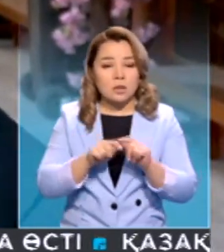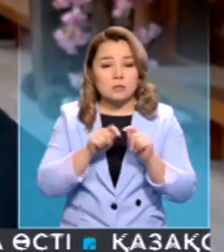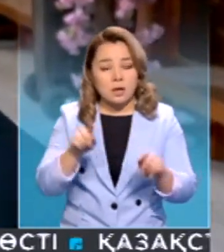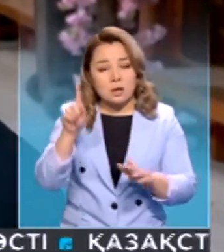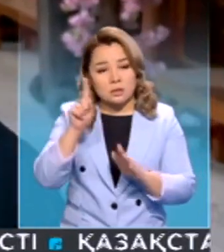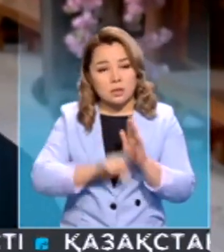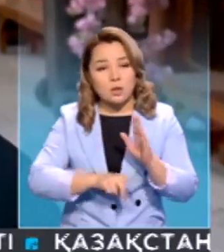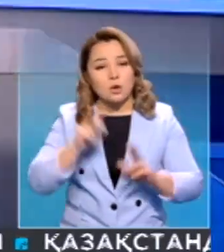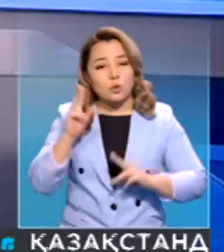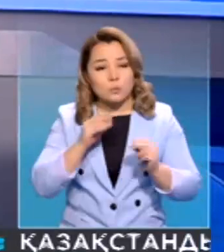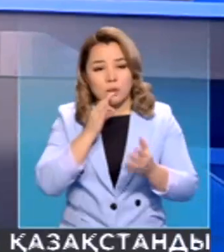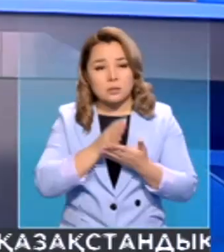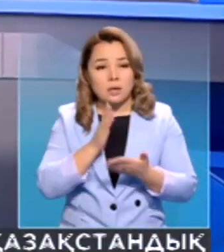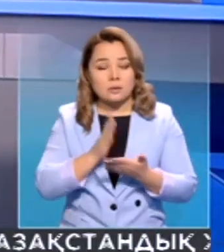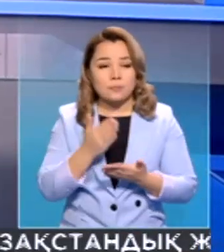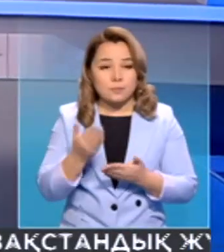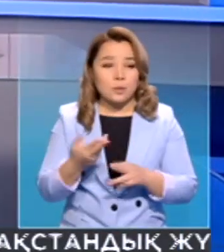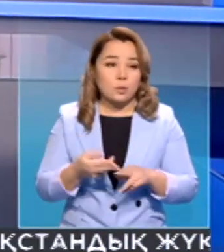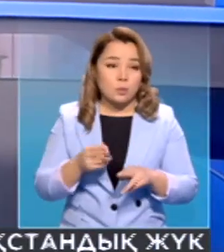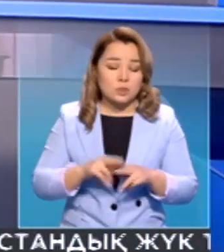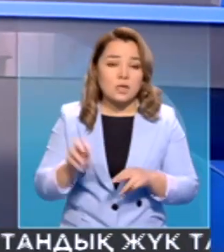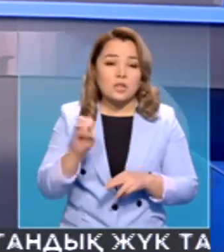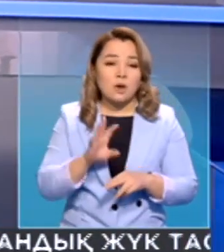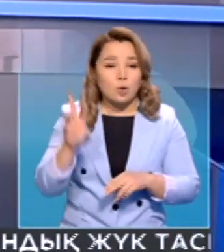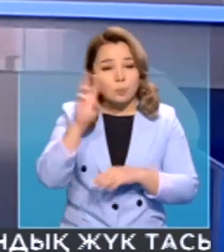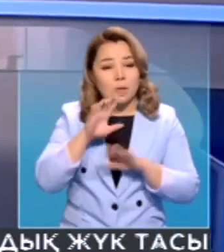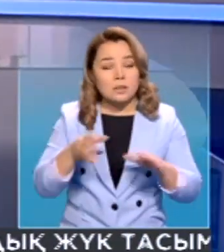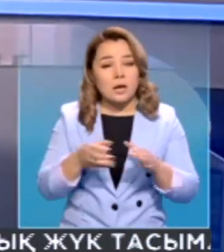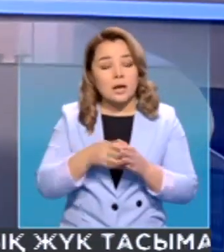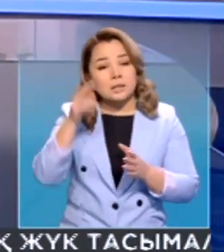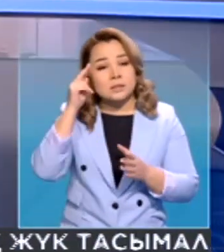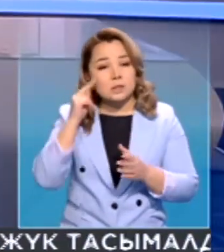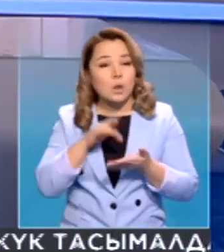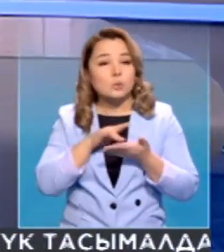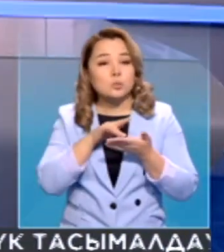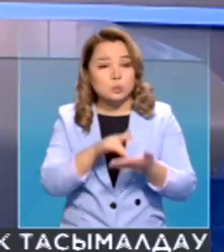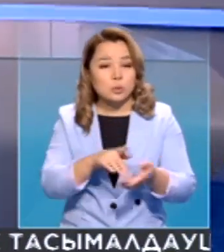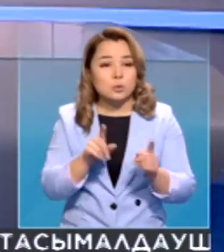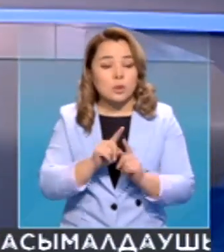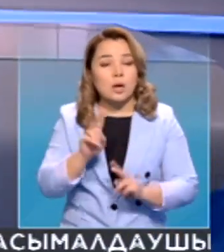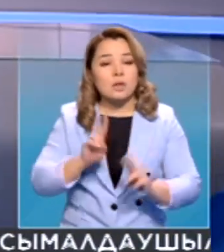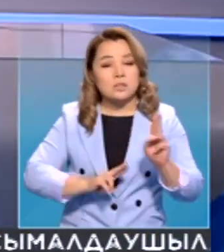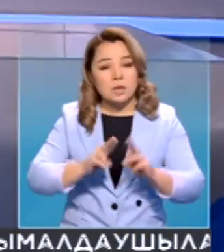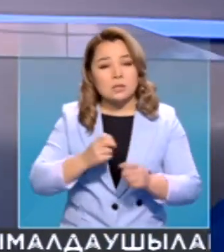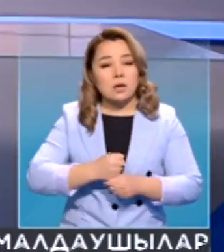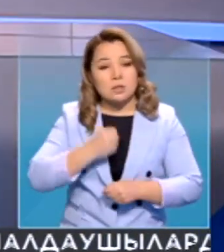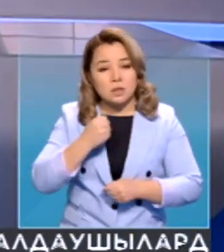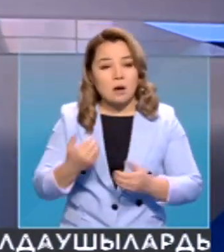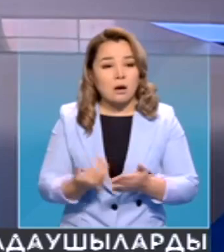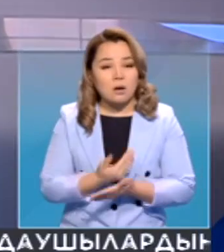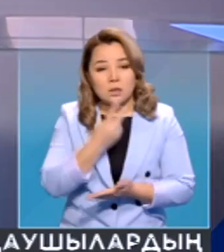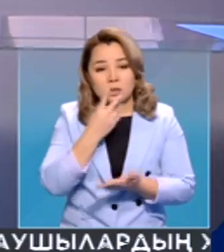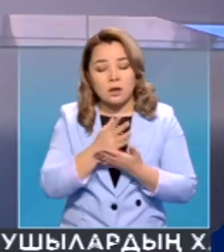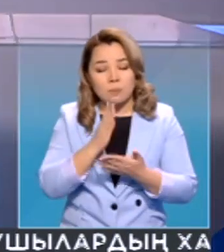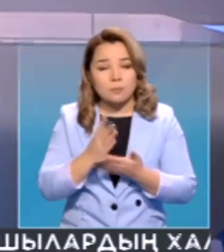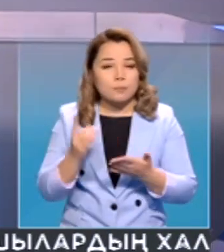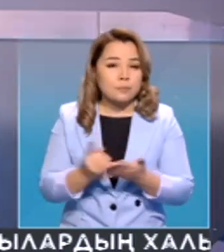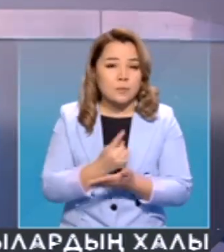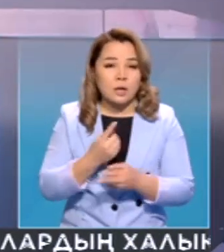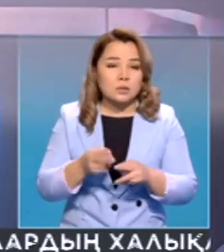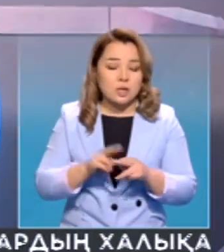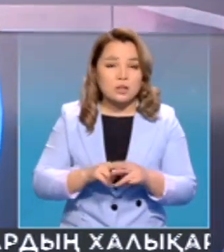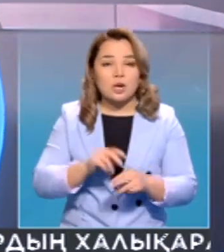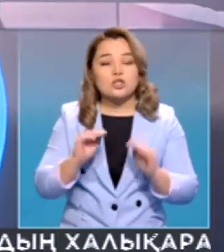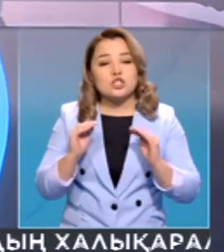үміттенемін. Осы ретте Еуропа елдері Қытайдан келетін туристерге ережені қайта күшейтіп отыр. Қарт құрлықта алғашқылардың бірі